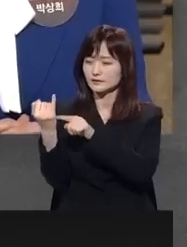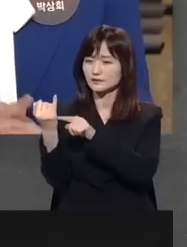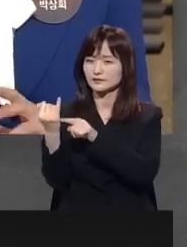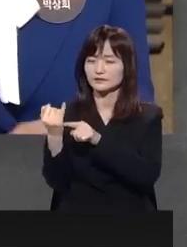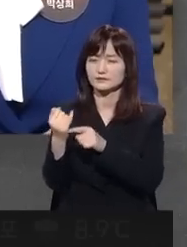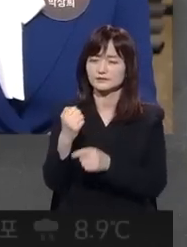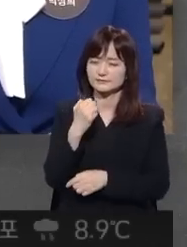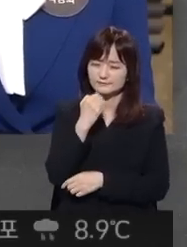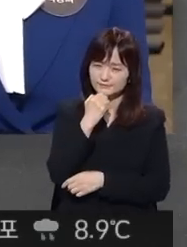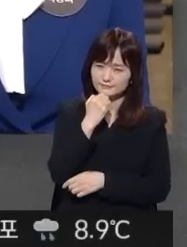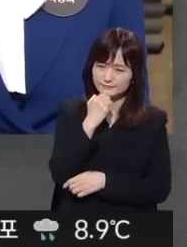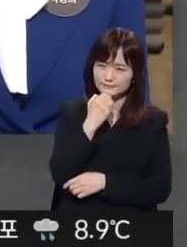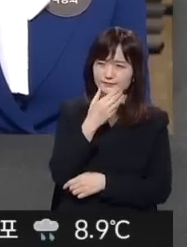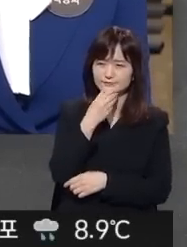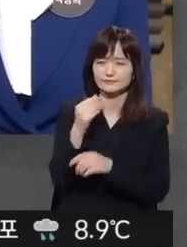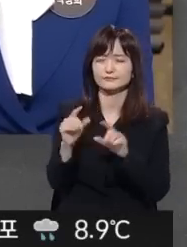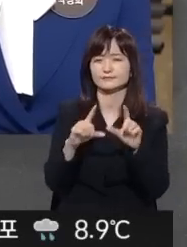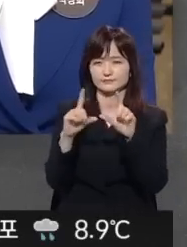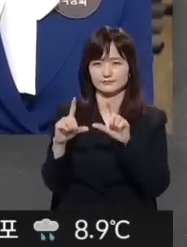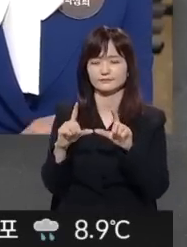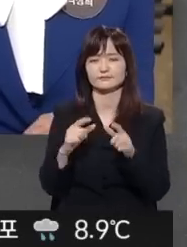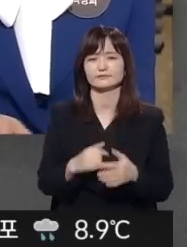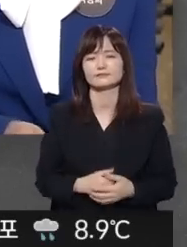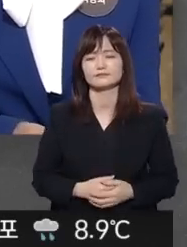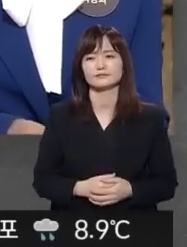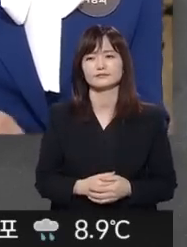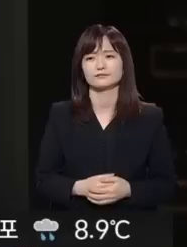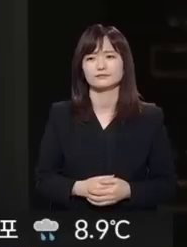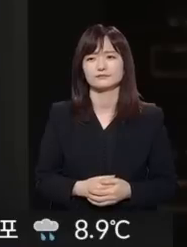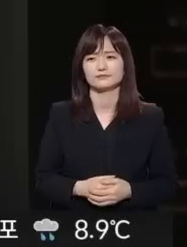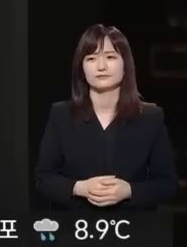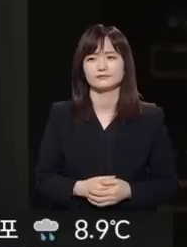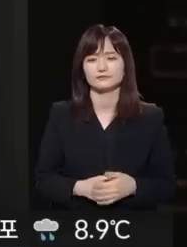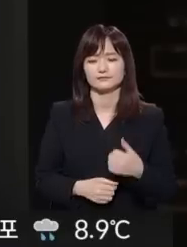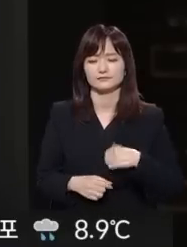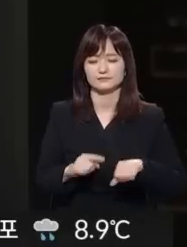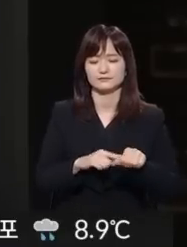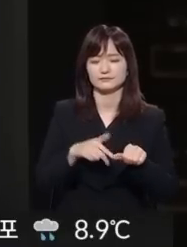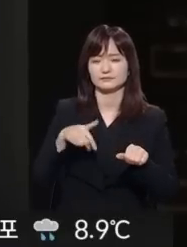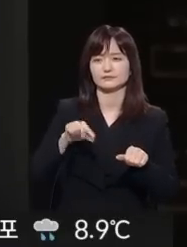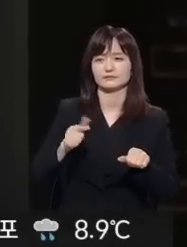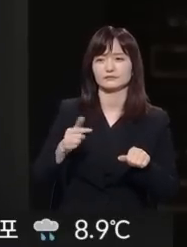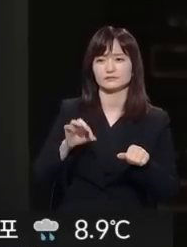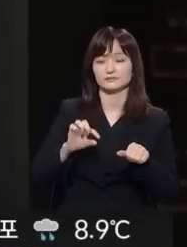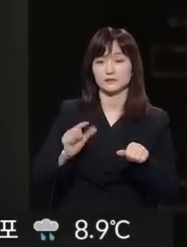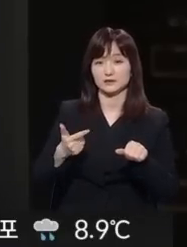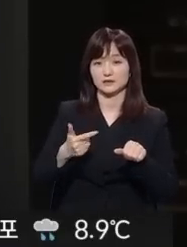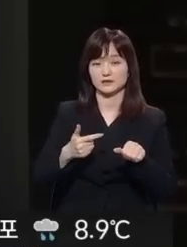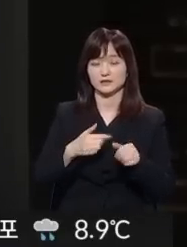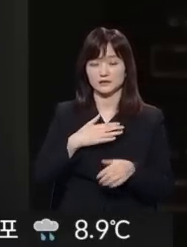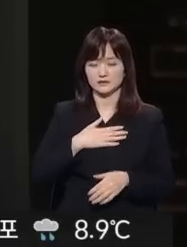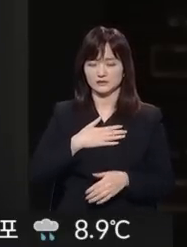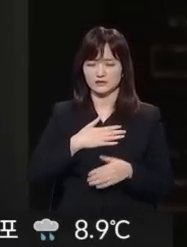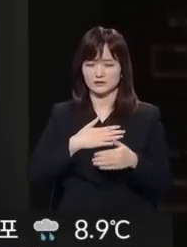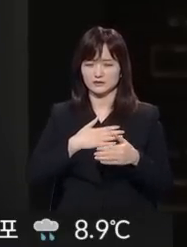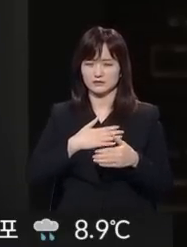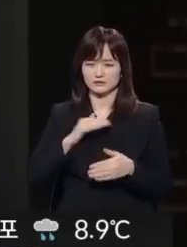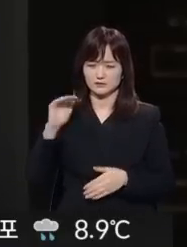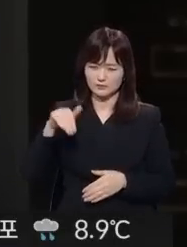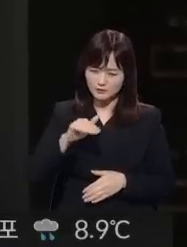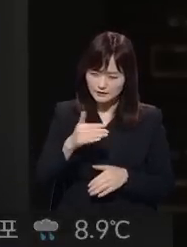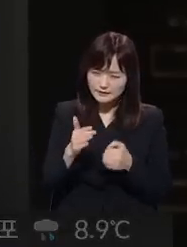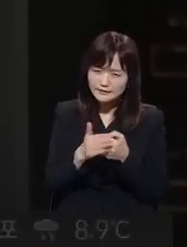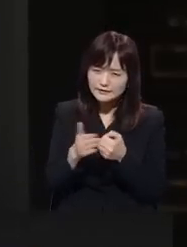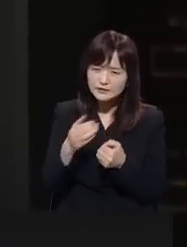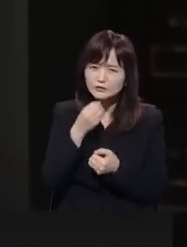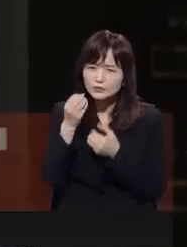살거다라고 이야기를 했습니다 자 지금 뭐 전원 씨 얘기는 정서적으로 많이 불안한 상태에서 그냥 일방적으로 쏟아내는 얘기이기 때문에 일단